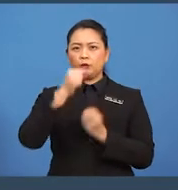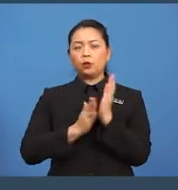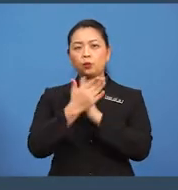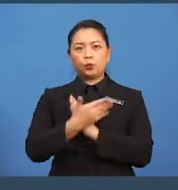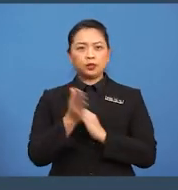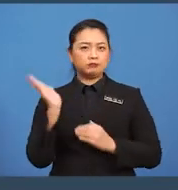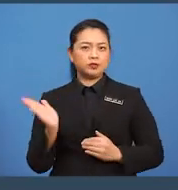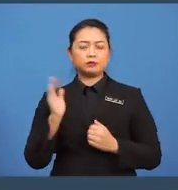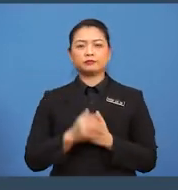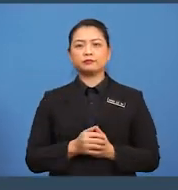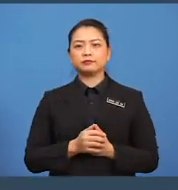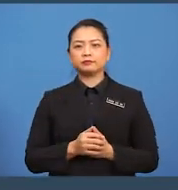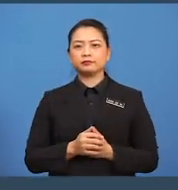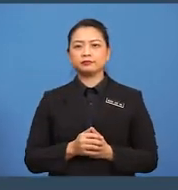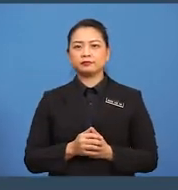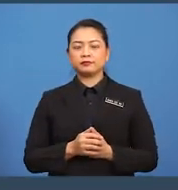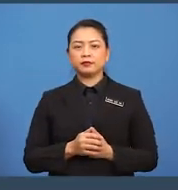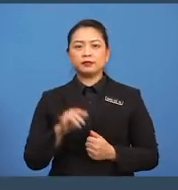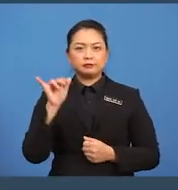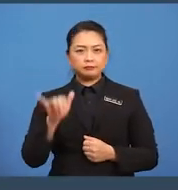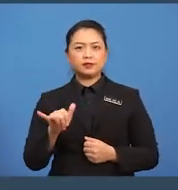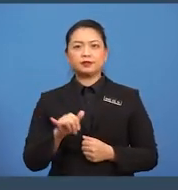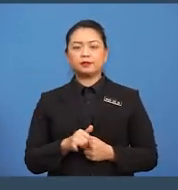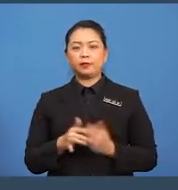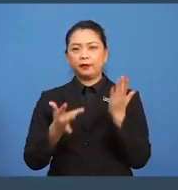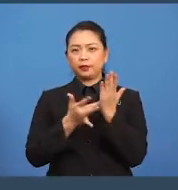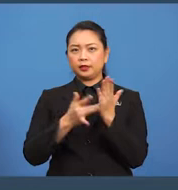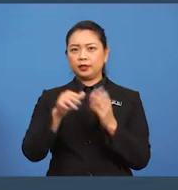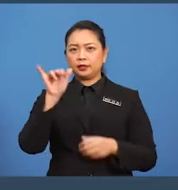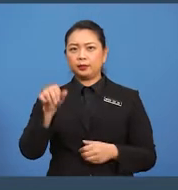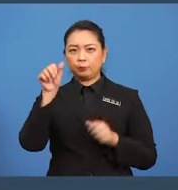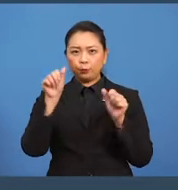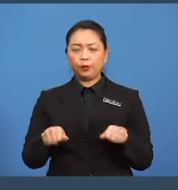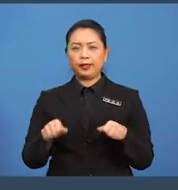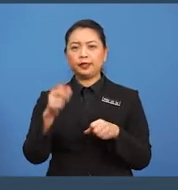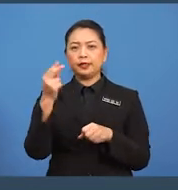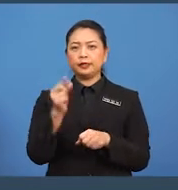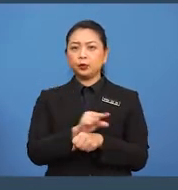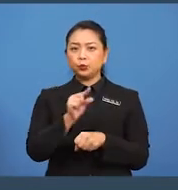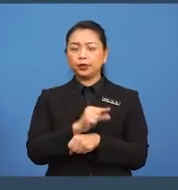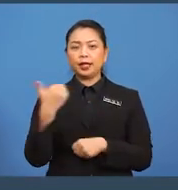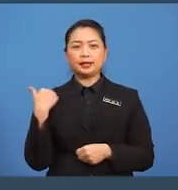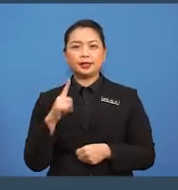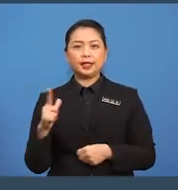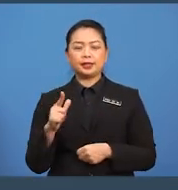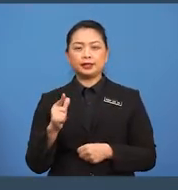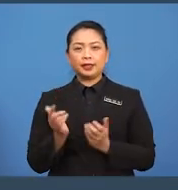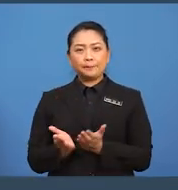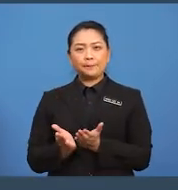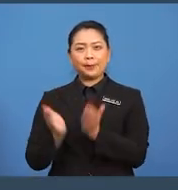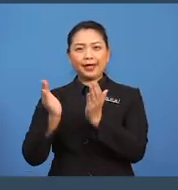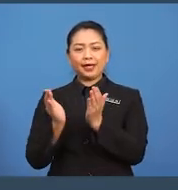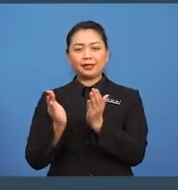digunakan oleh Encik Kumar. Ya, teknik yang boleh digunakan oleh Encik Kumar adalah